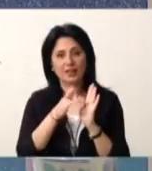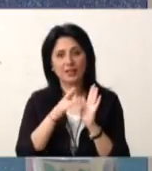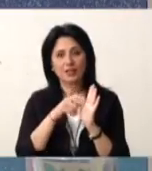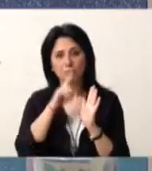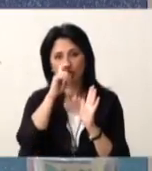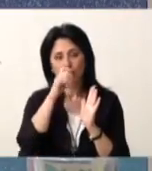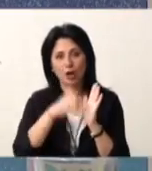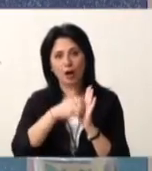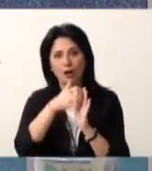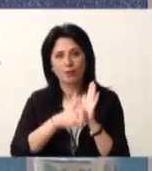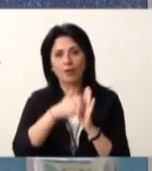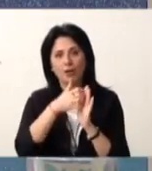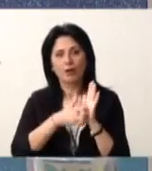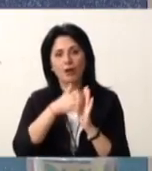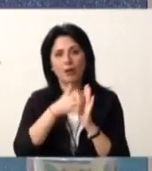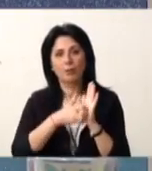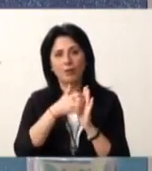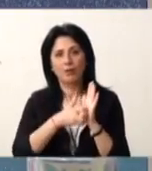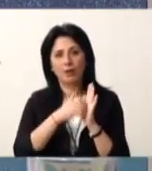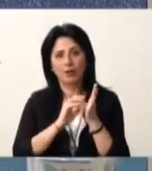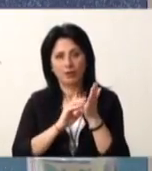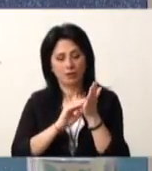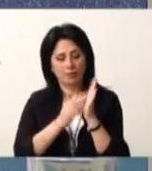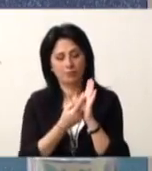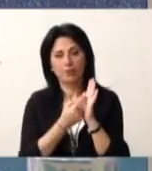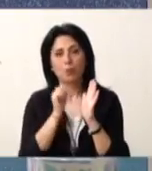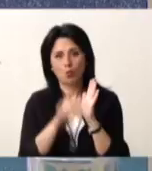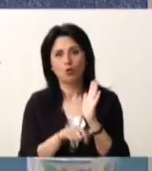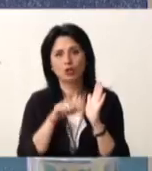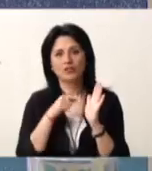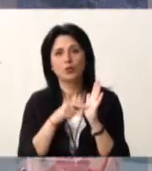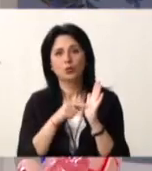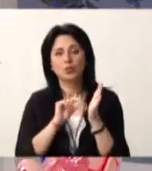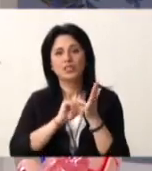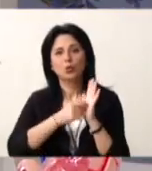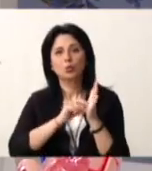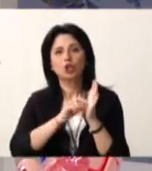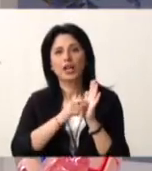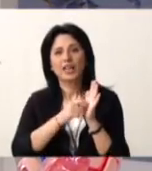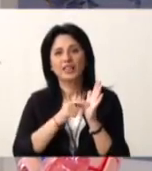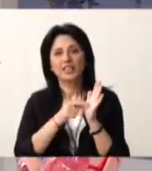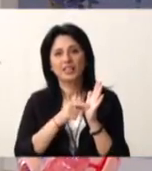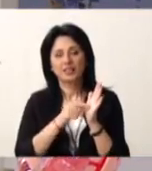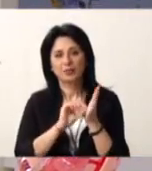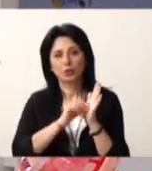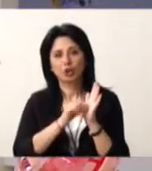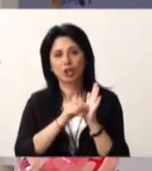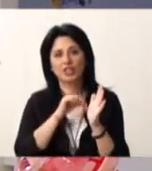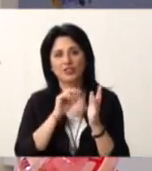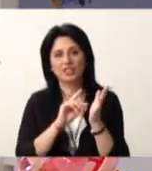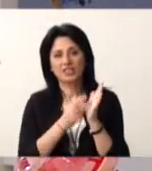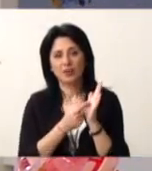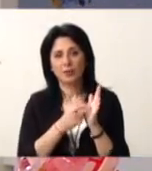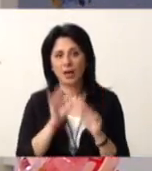ამ ჟავეში ქთავს და მოხდეს ჩანაცვლება ამ ლორწოვანის. ანუ თვითონ ლორწოვნის უჯრედული სტრუქტურის ცვლილება